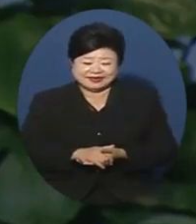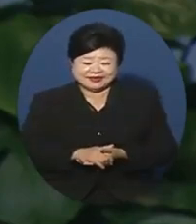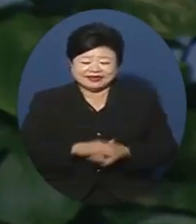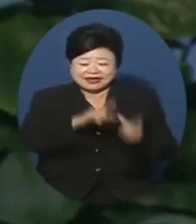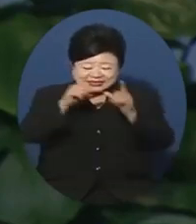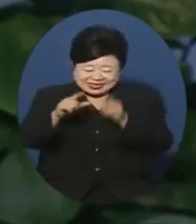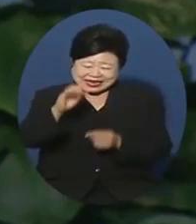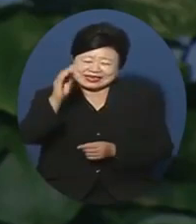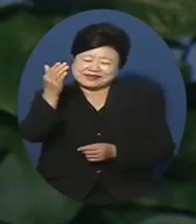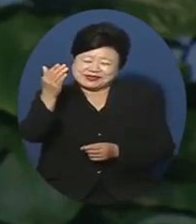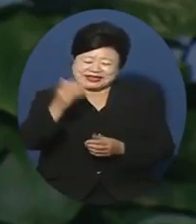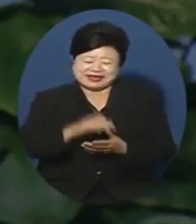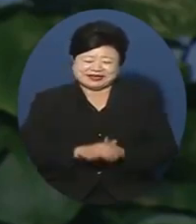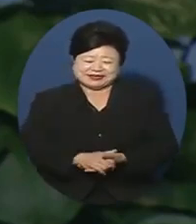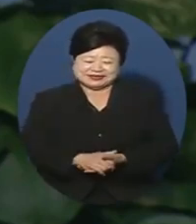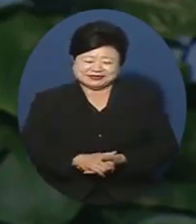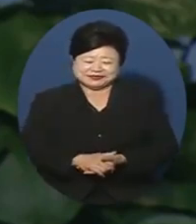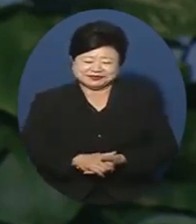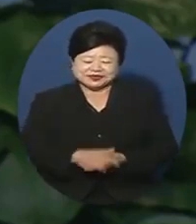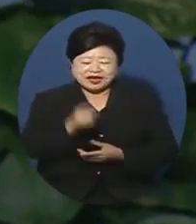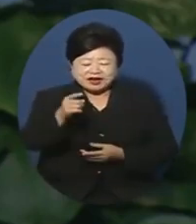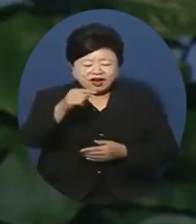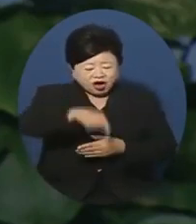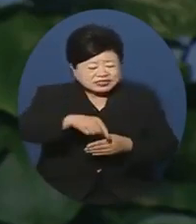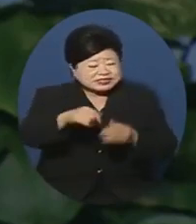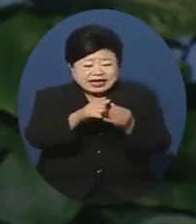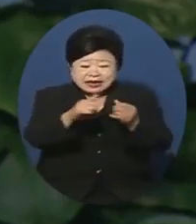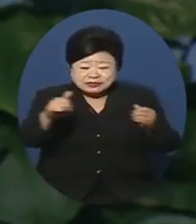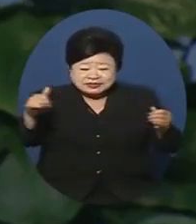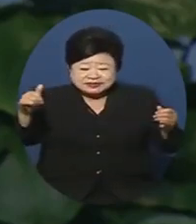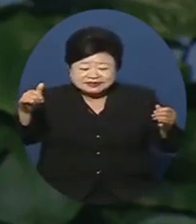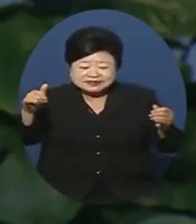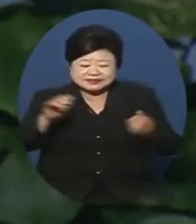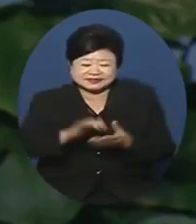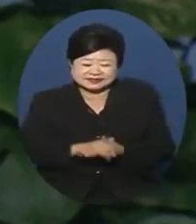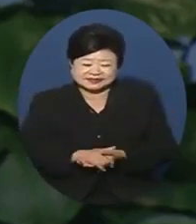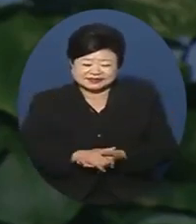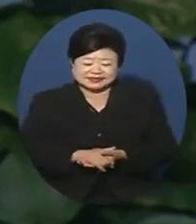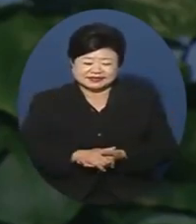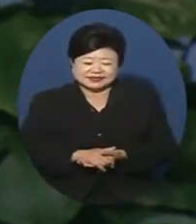살아야 돼. 그 사람으로